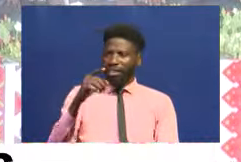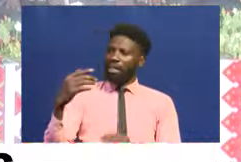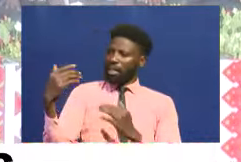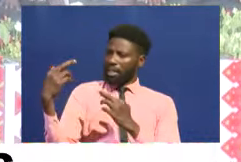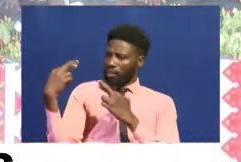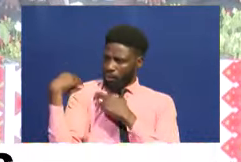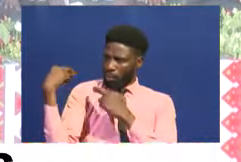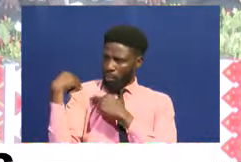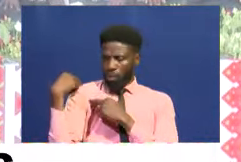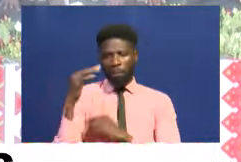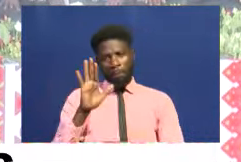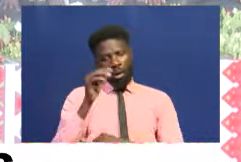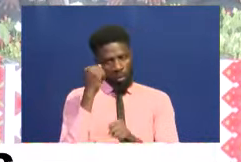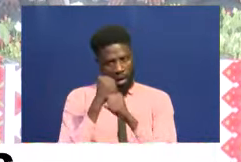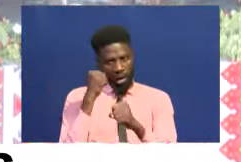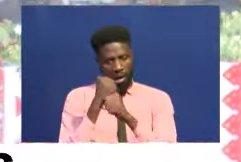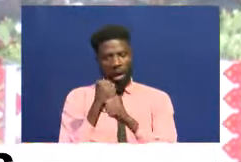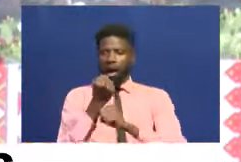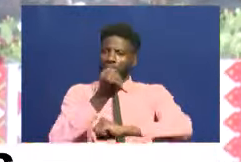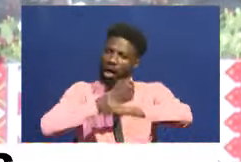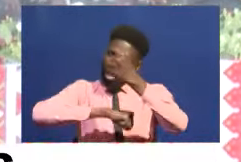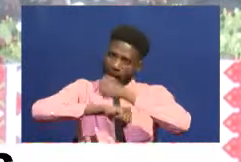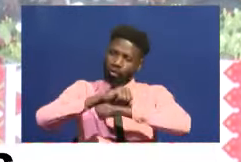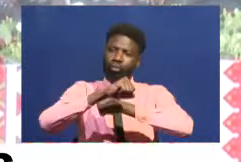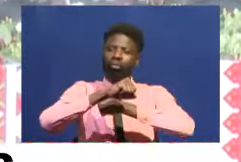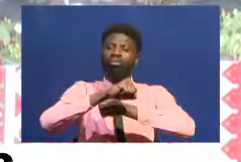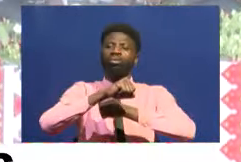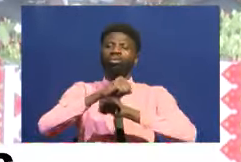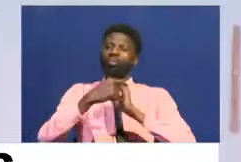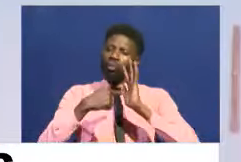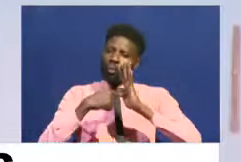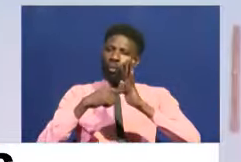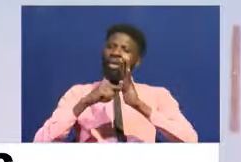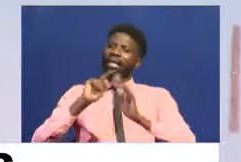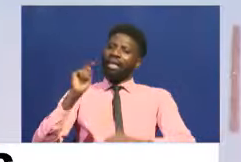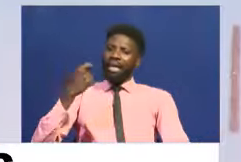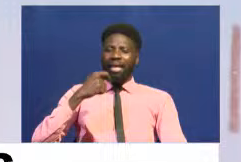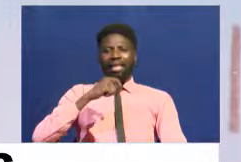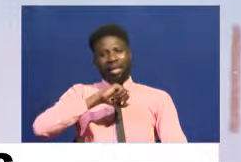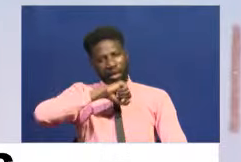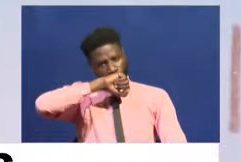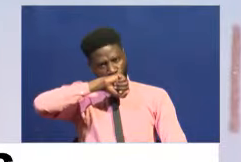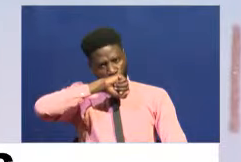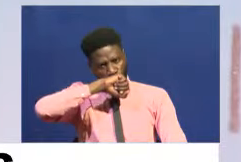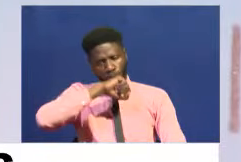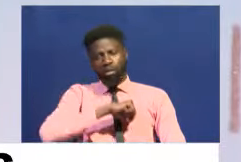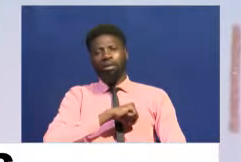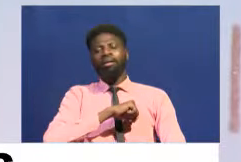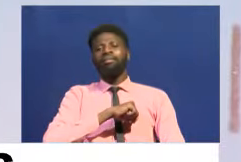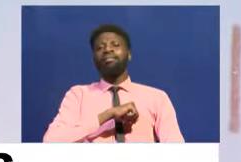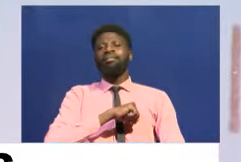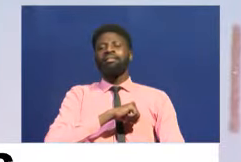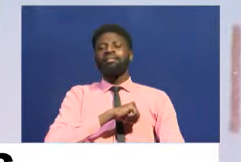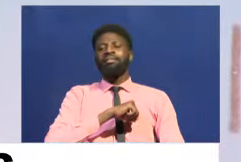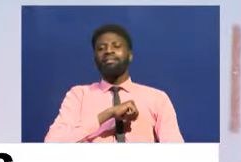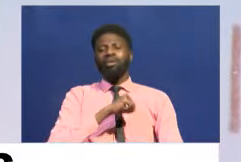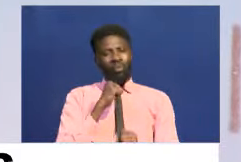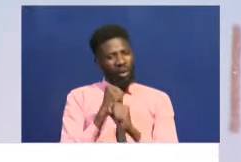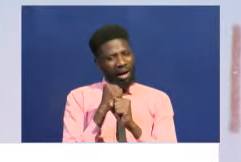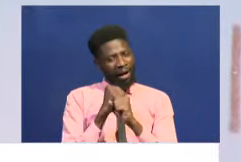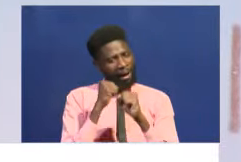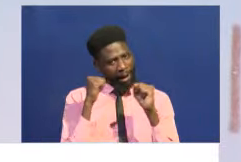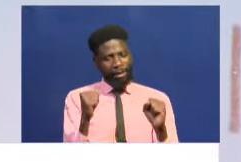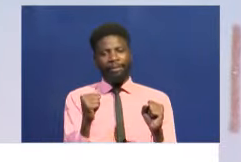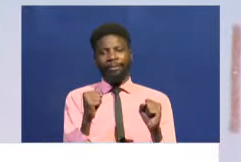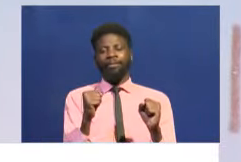utoe mchango wako kwa uzalendo, kwa kujitolea, kwa bidii. Na mimi nataka niwahakikishia